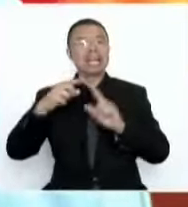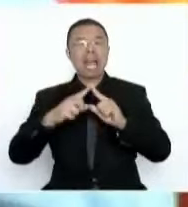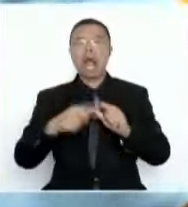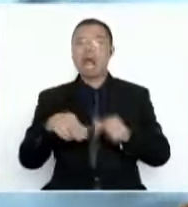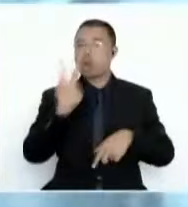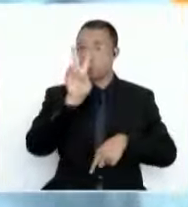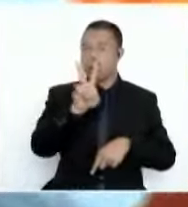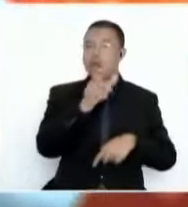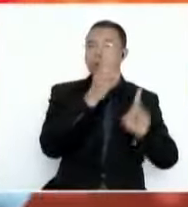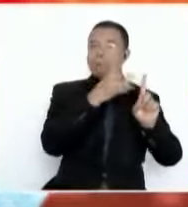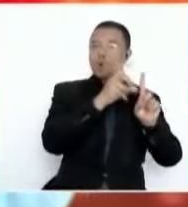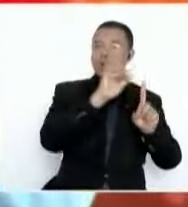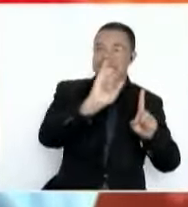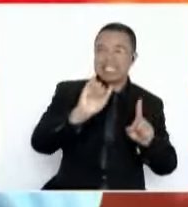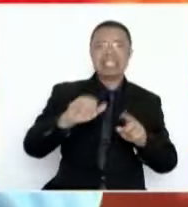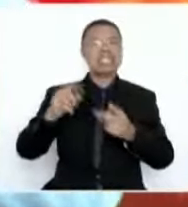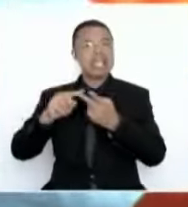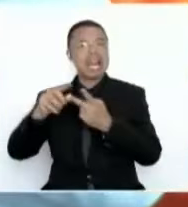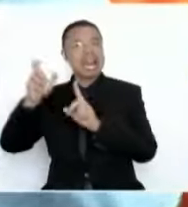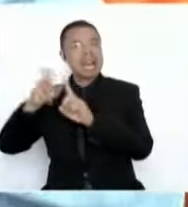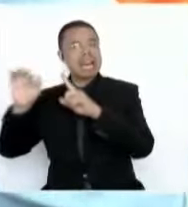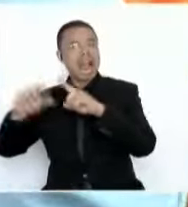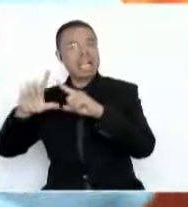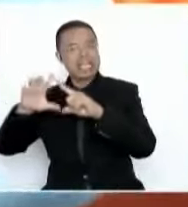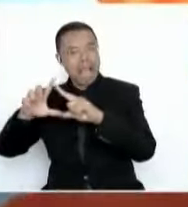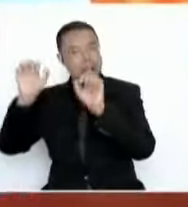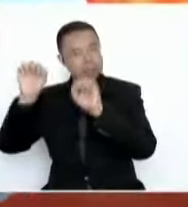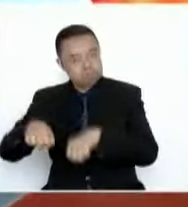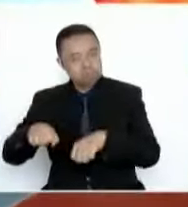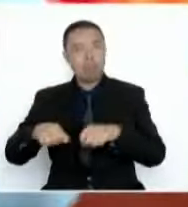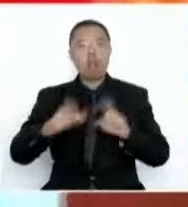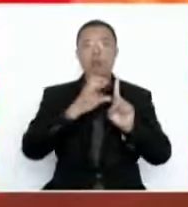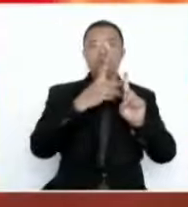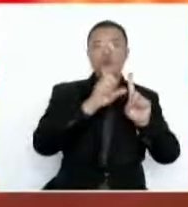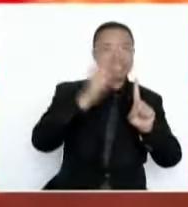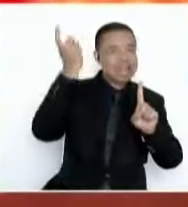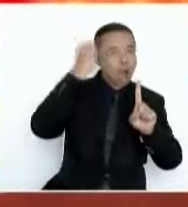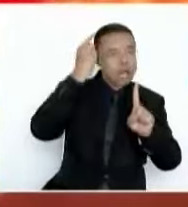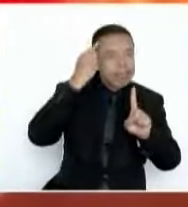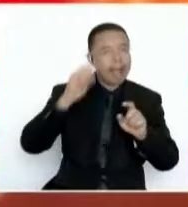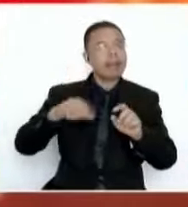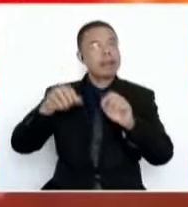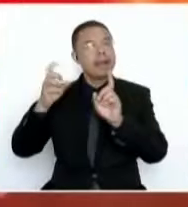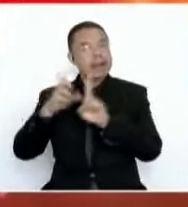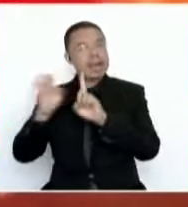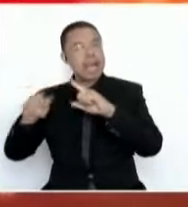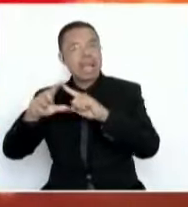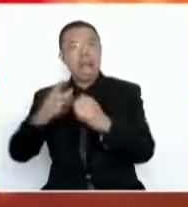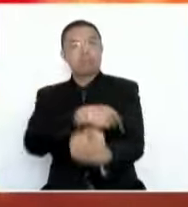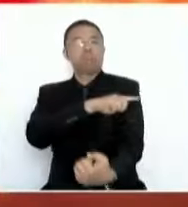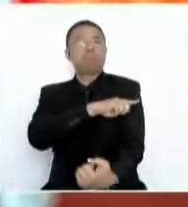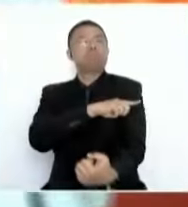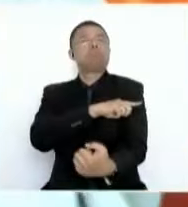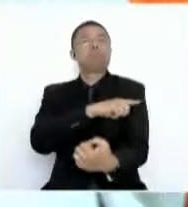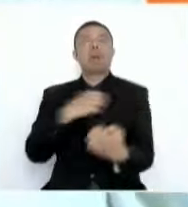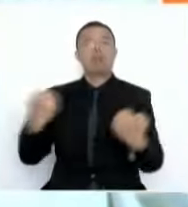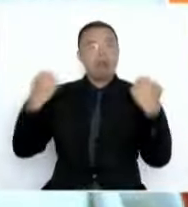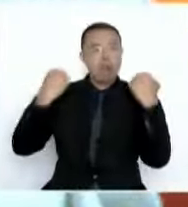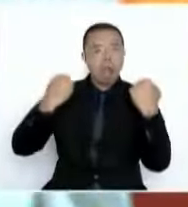kata jamak Budi dan daya Budi adalah otak daya adalah tenaga apa yang tadi